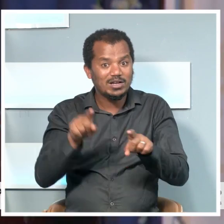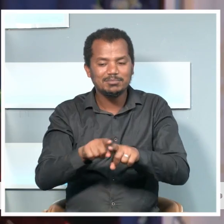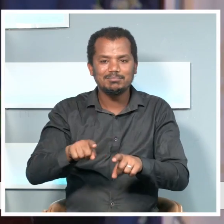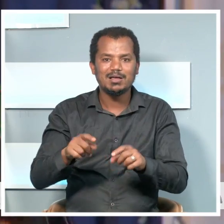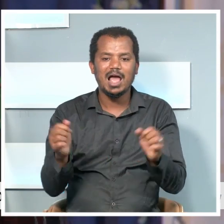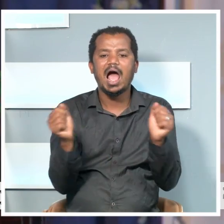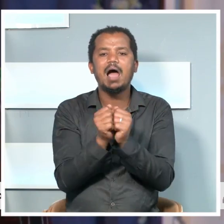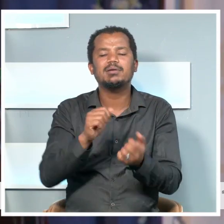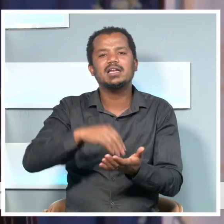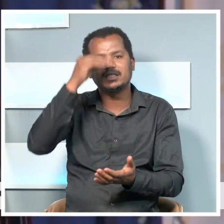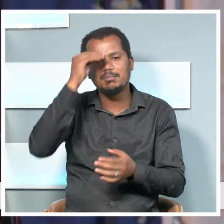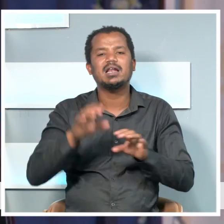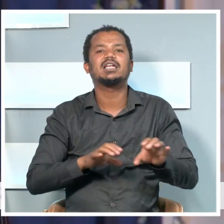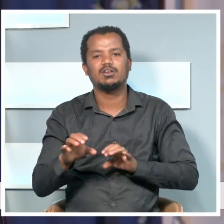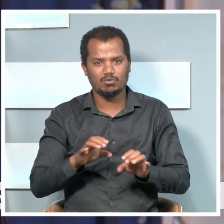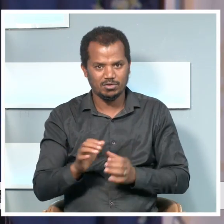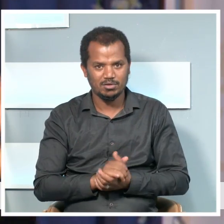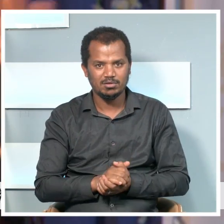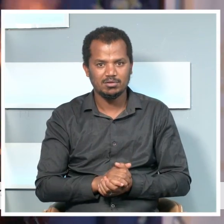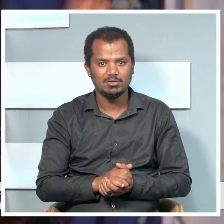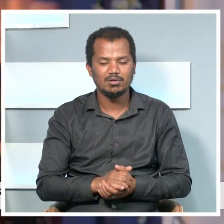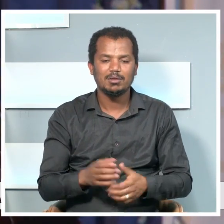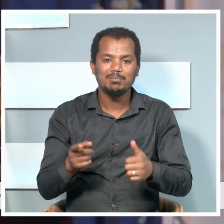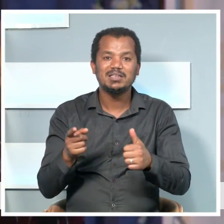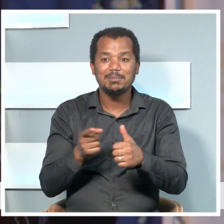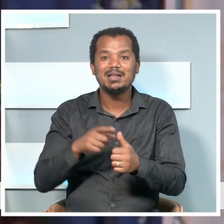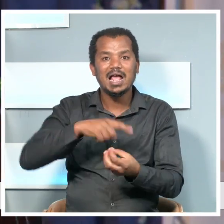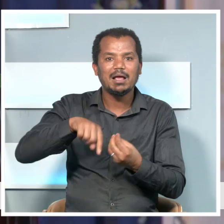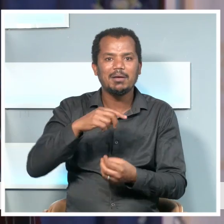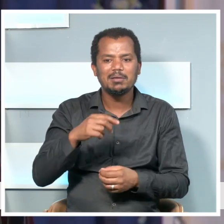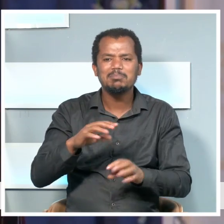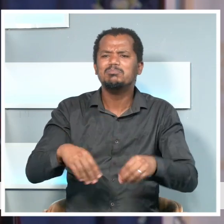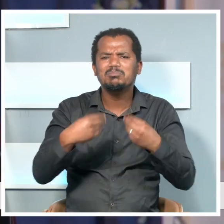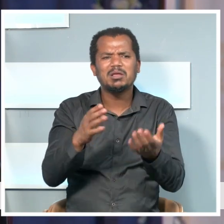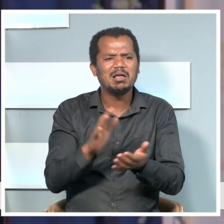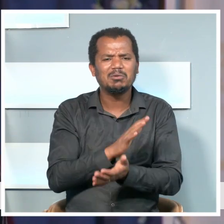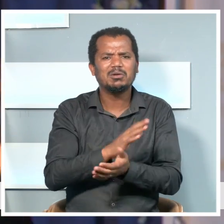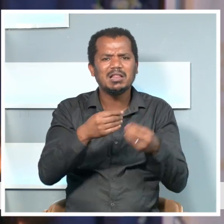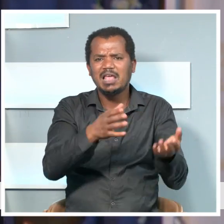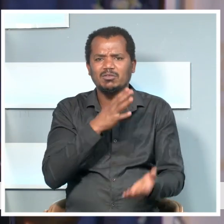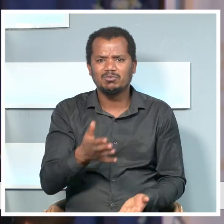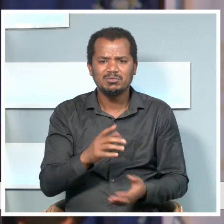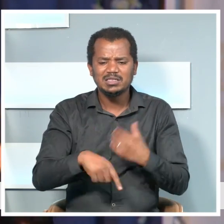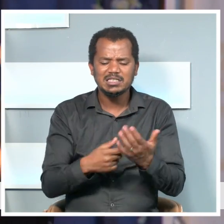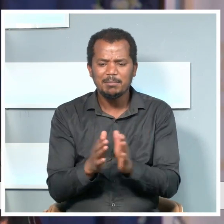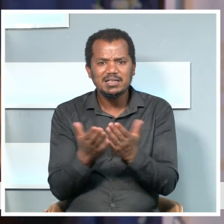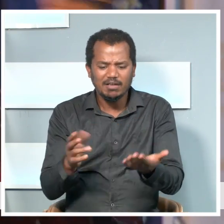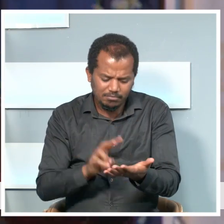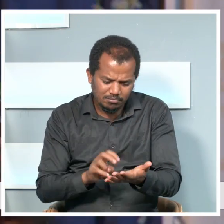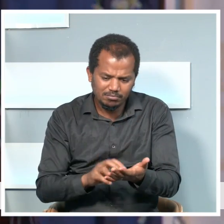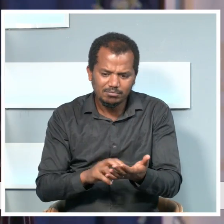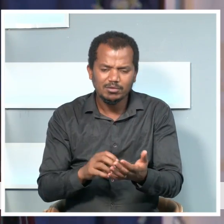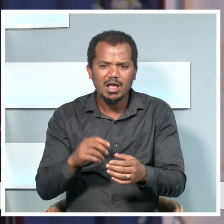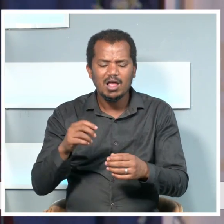ዘጊታ አብራ እንድትማር ነው ያደረኩት መጀመሪያ ካቢሳ የሚሰጣት የለም ስለዚህ መጻፍ ታነባለች ኖት